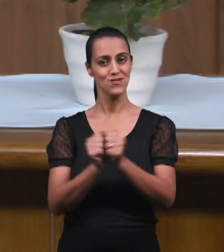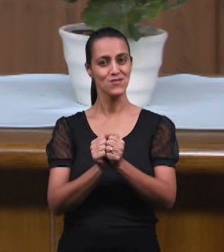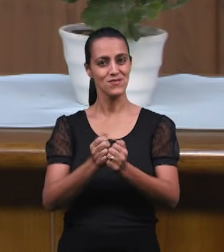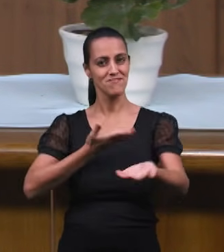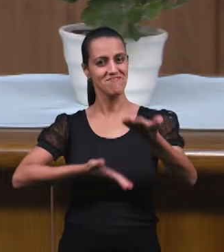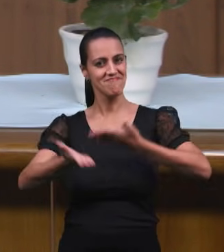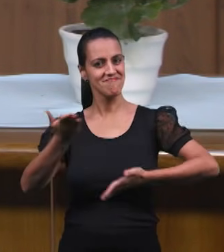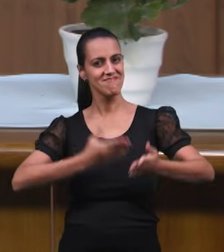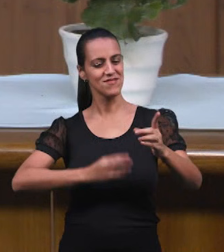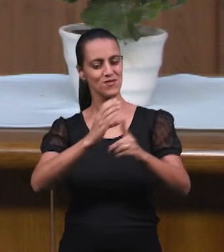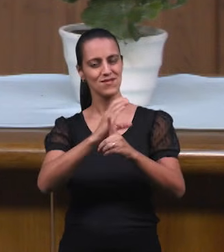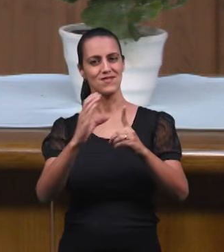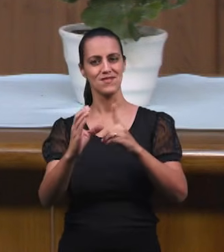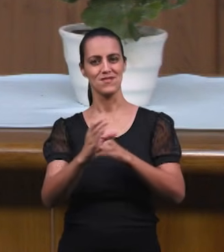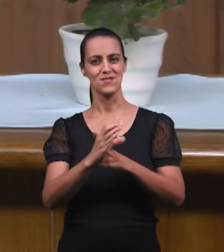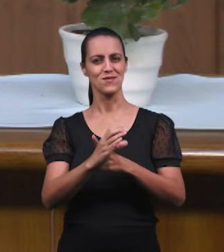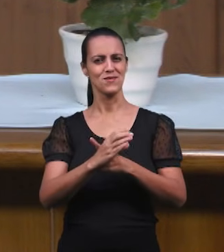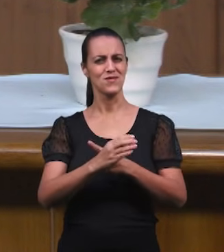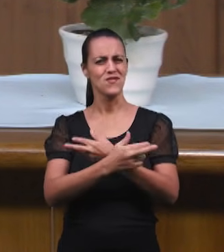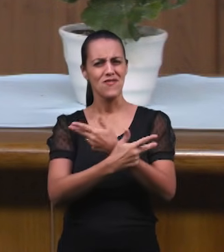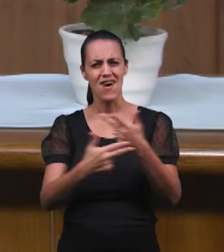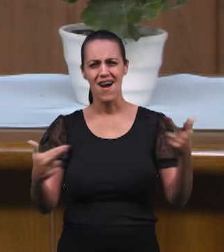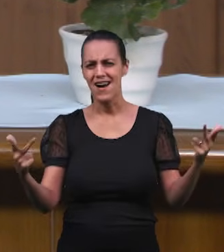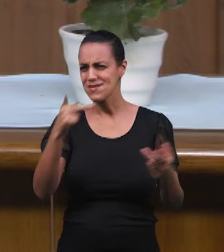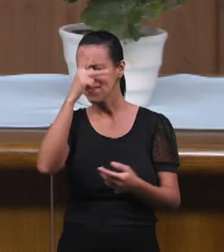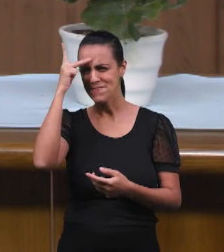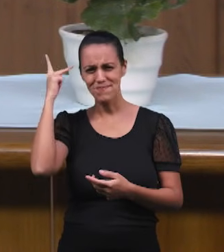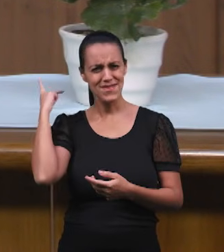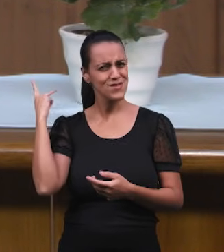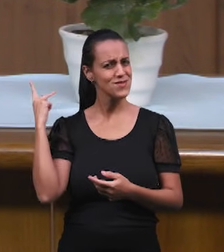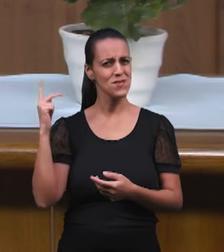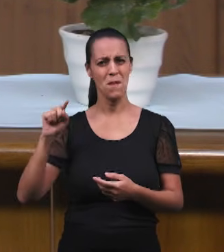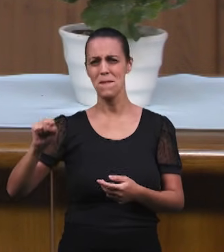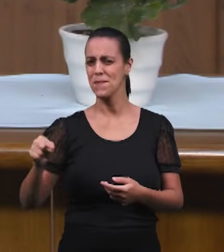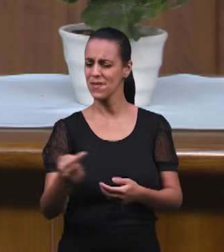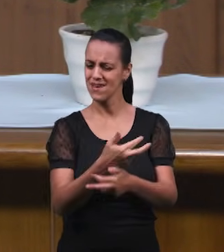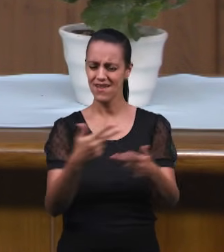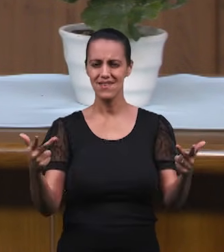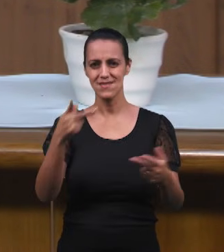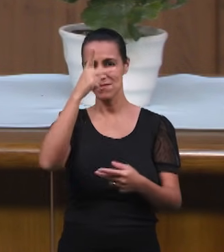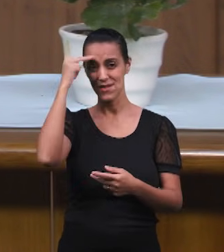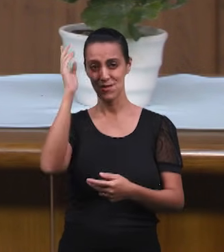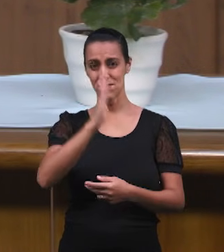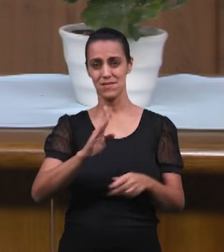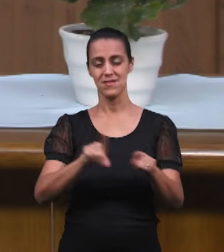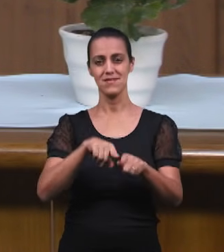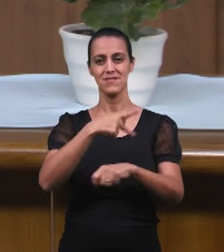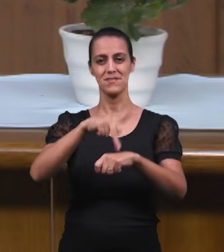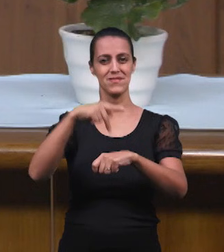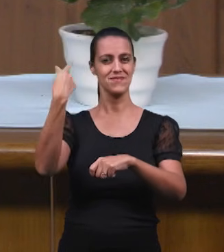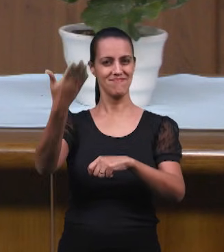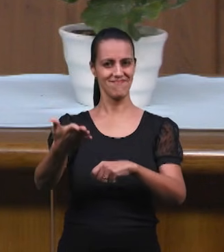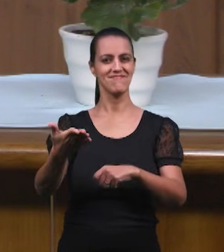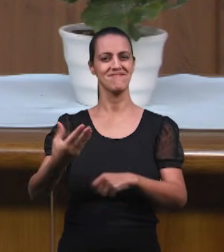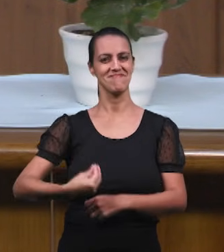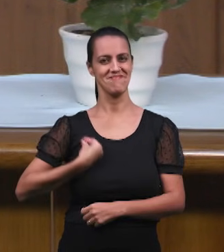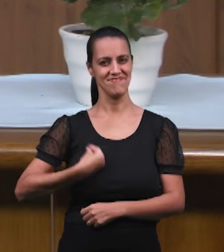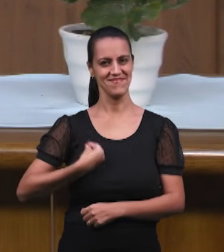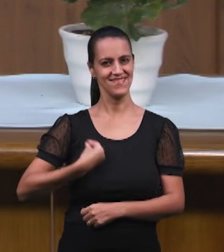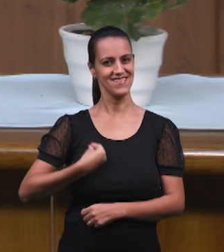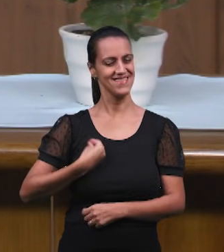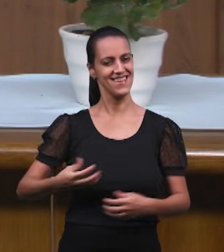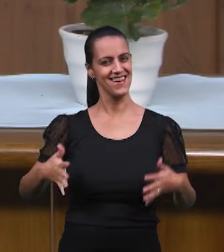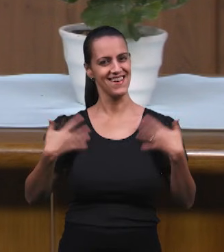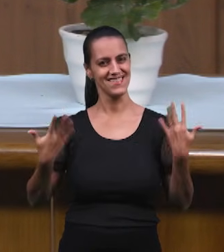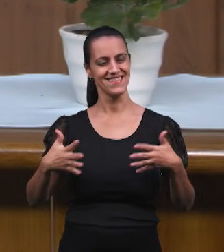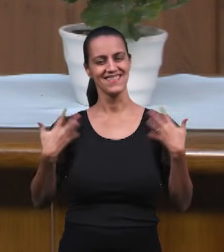culte avec des dizaines, des centaines, des milliers de personnes dans tout le Brésil et aussi à l'étranger. Va participer avec nous de ce culte. C'est une